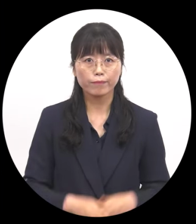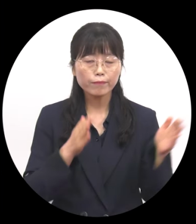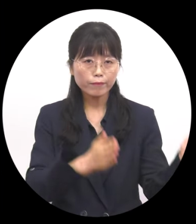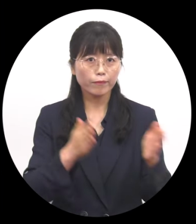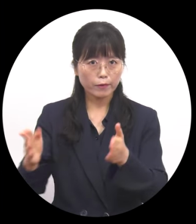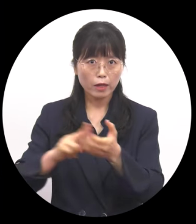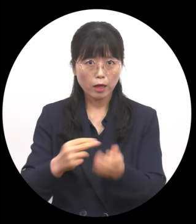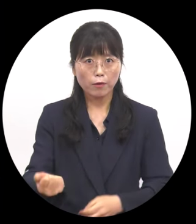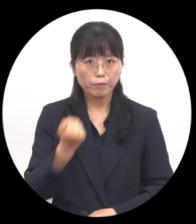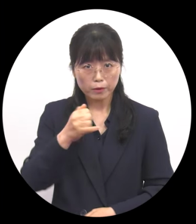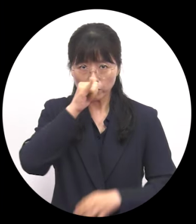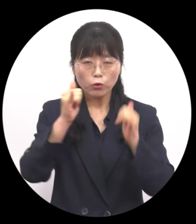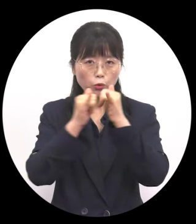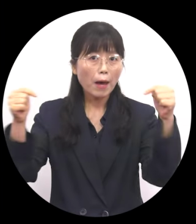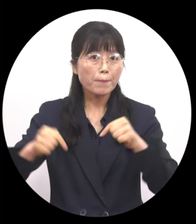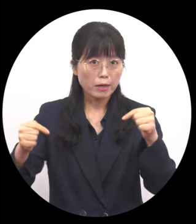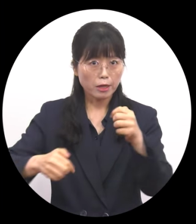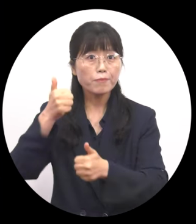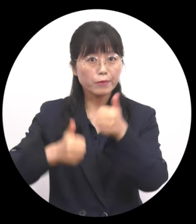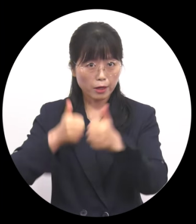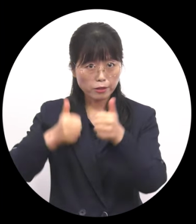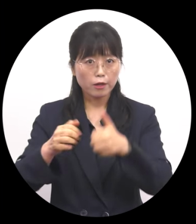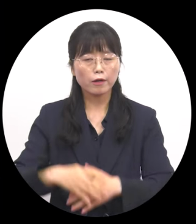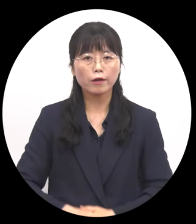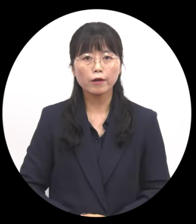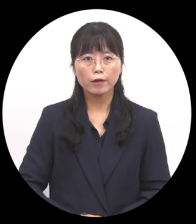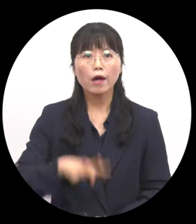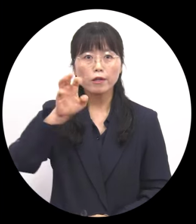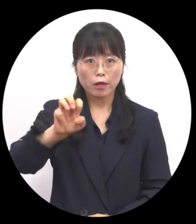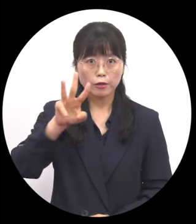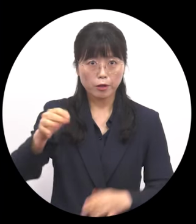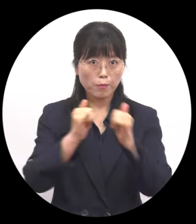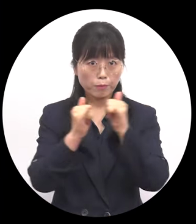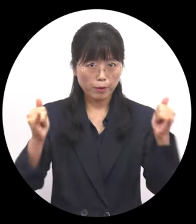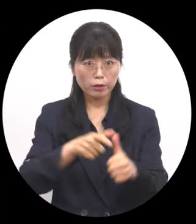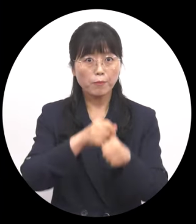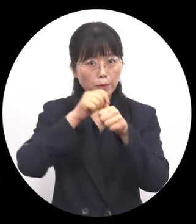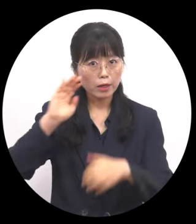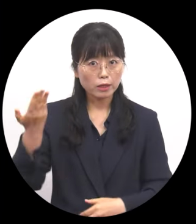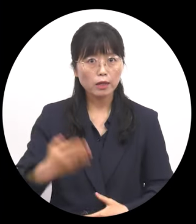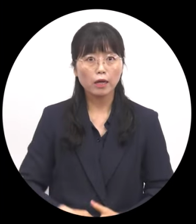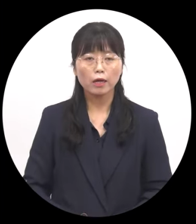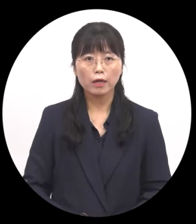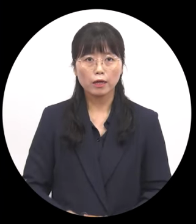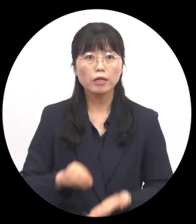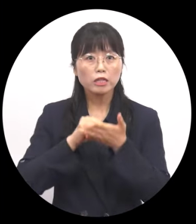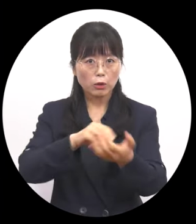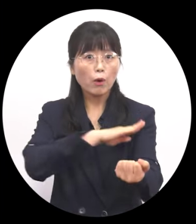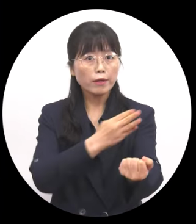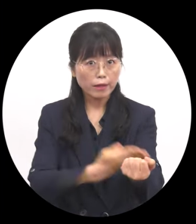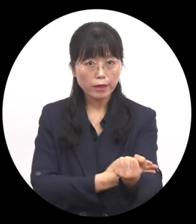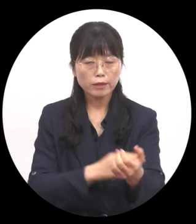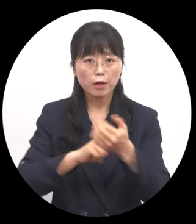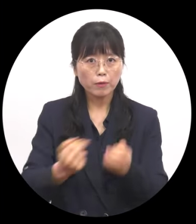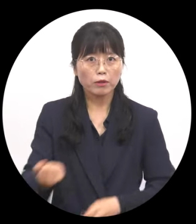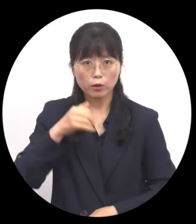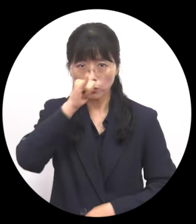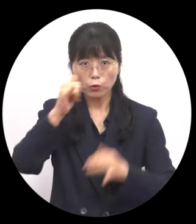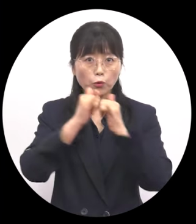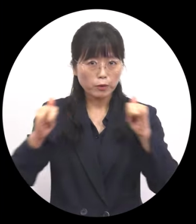다음은 잠재능력 우수자 면접 전형입니다. 43명 선발하고요. 지원 자격은 잠재능력